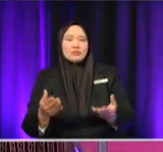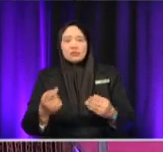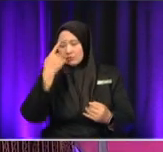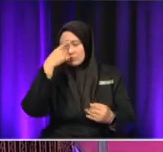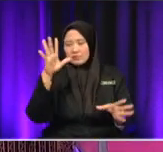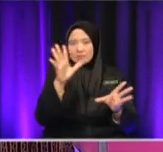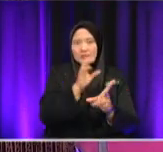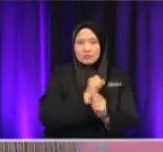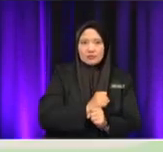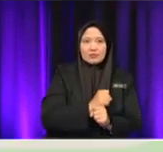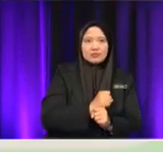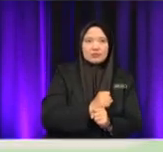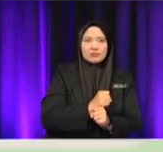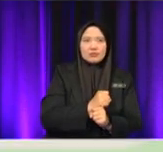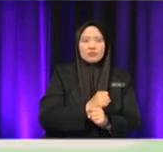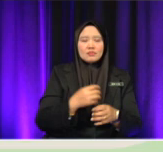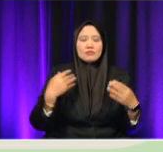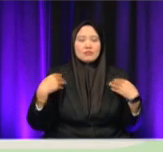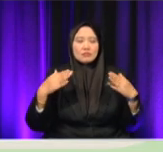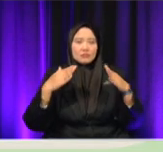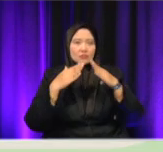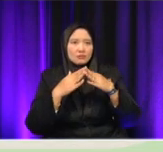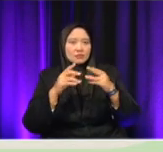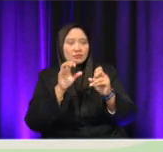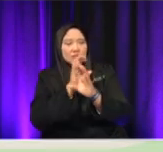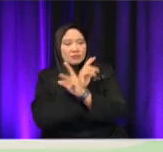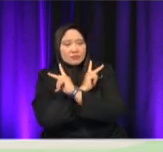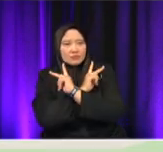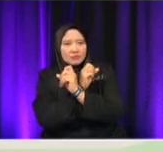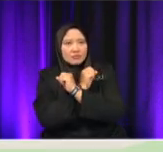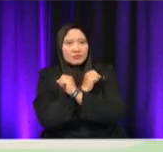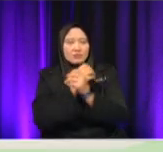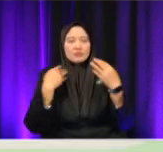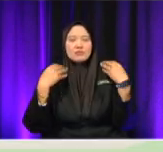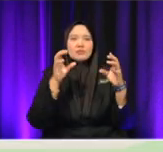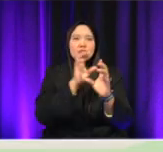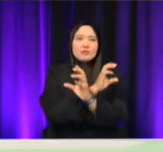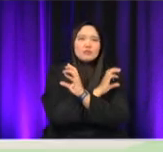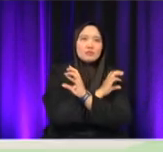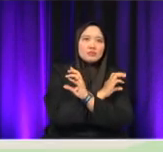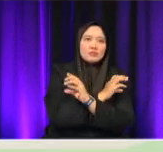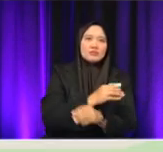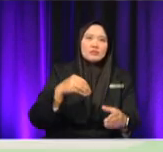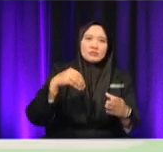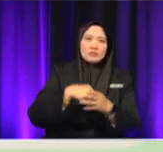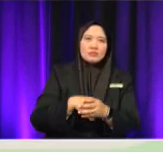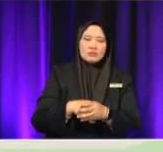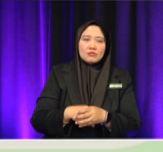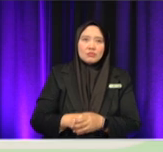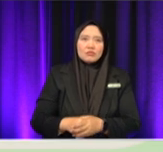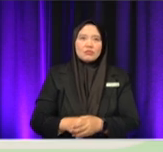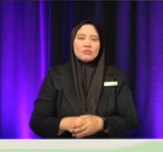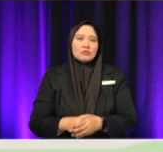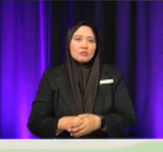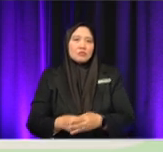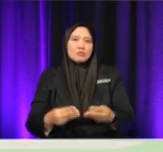Mawadah penuh perasaan kasih sayang penuh perasaan cinta dalam keluarga tersebut kemudian dalam mewujudkan sebuah rumah yang